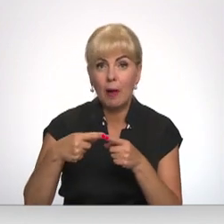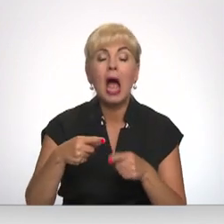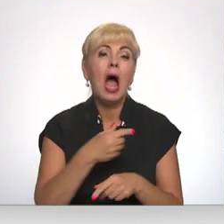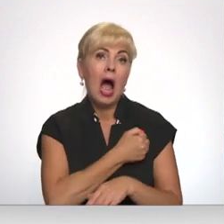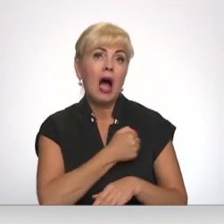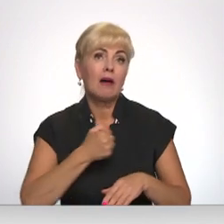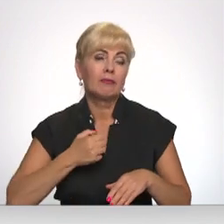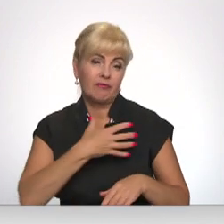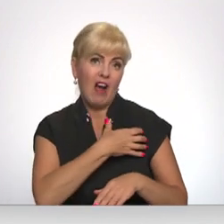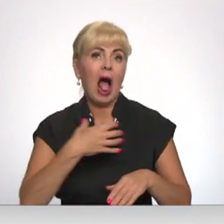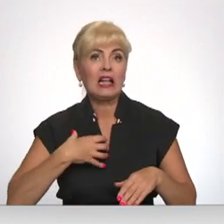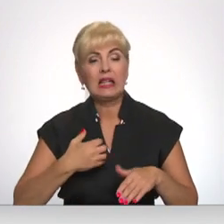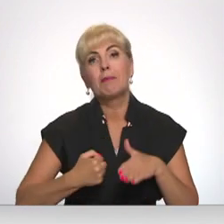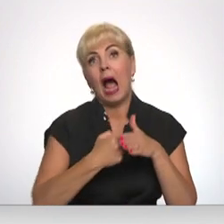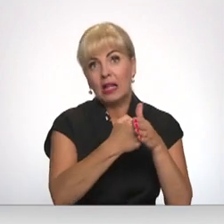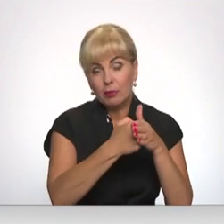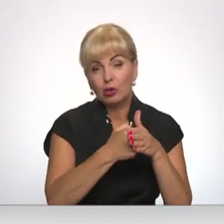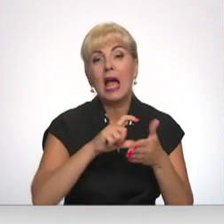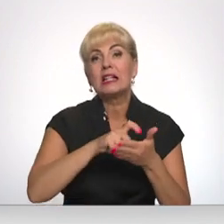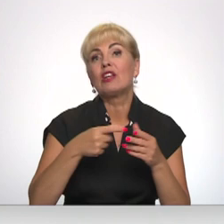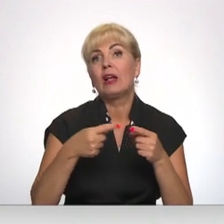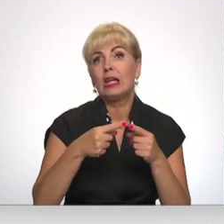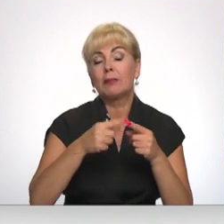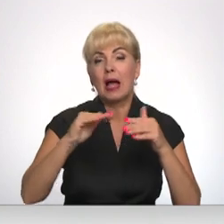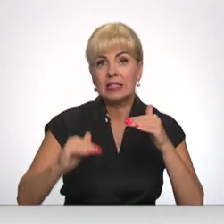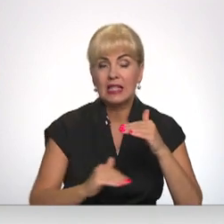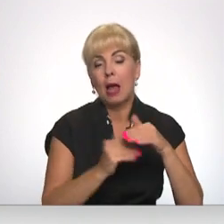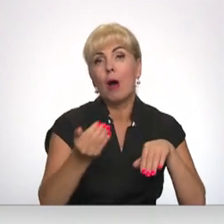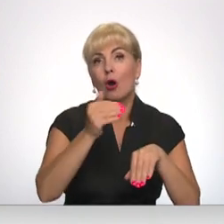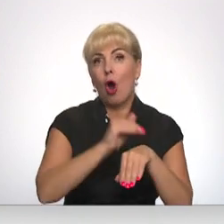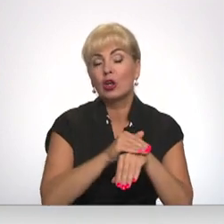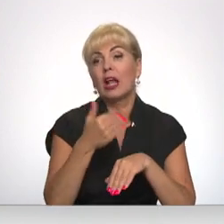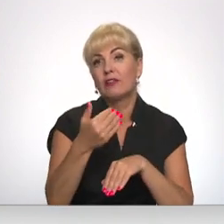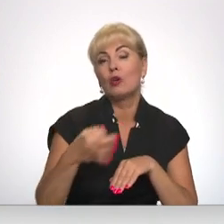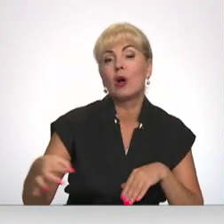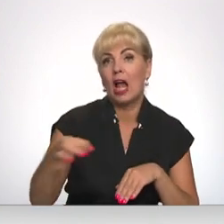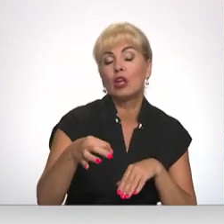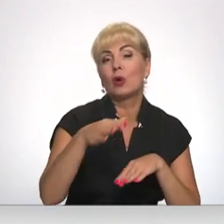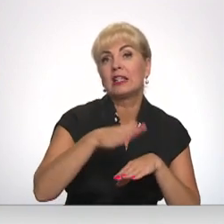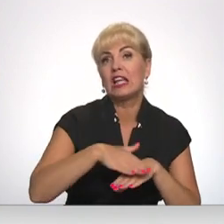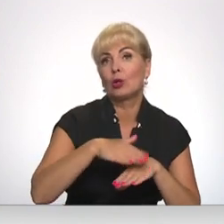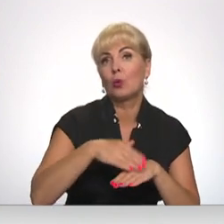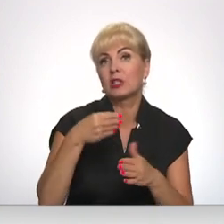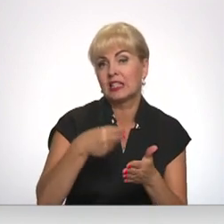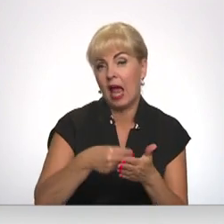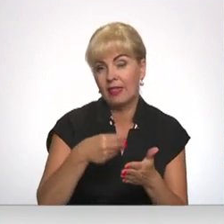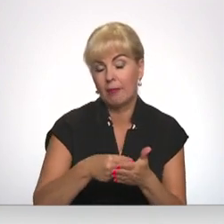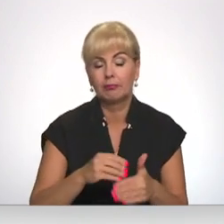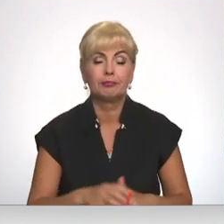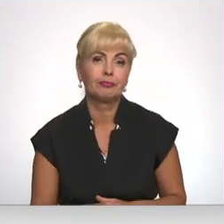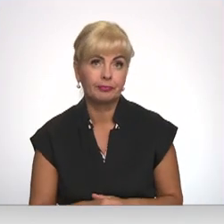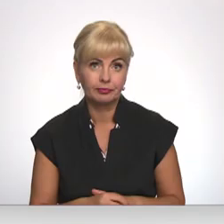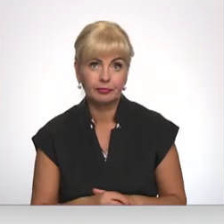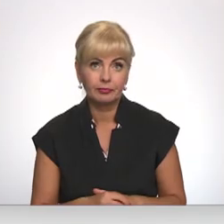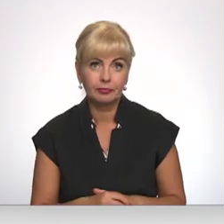valdība. Zināms, ka dzīvokļu īres cena būtu zem konkrētā reģiona tirgus cenas. Un par to plašāk stāsta Dāvids Fredinfelds.